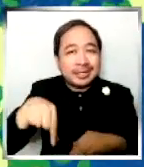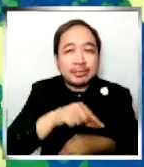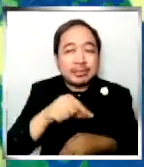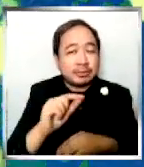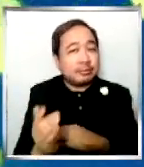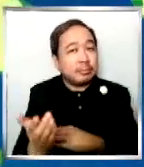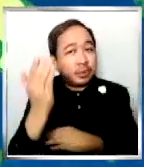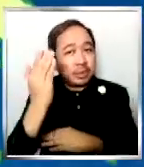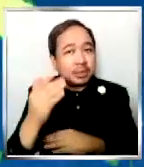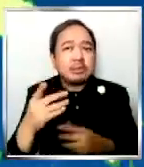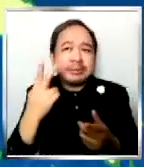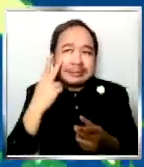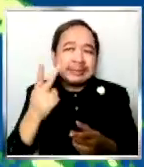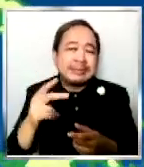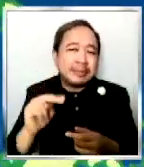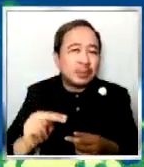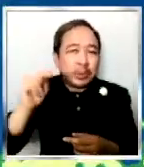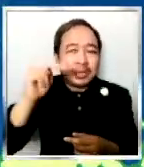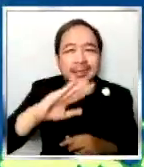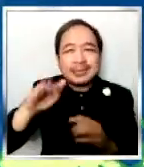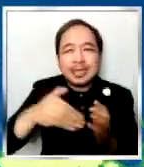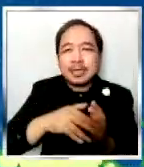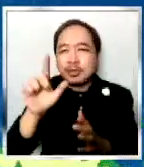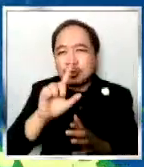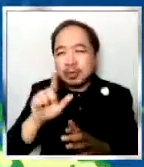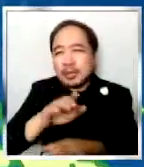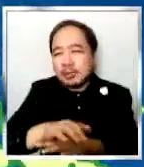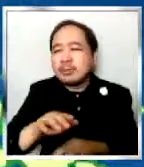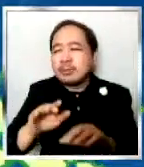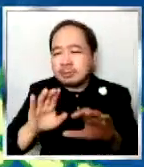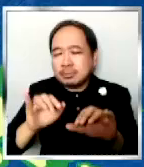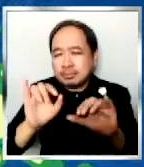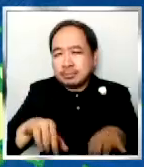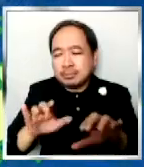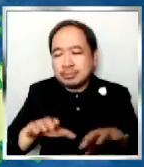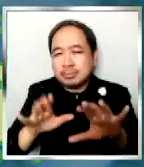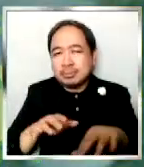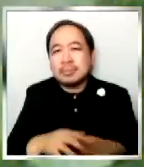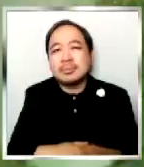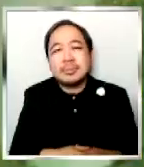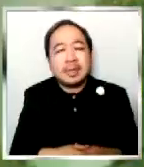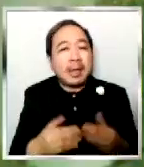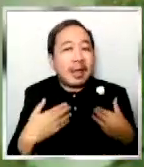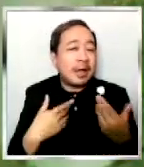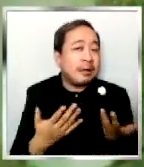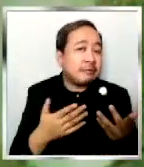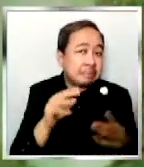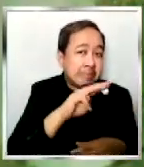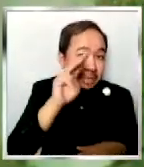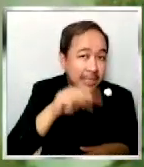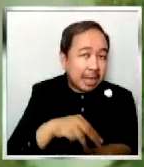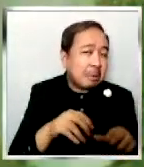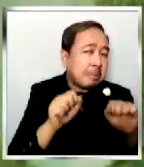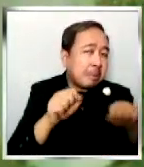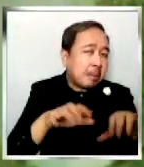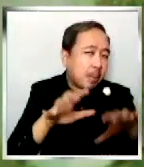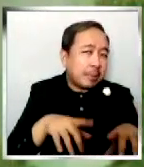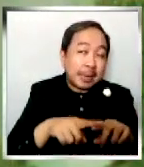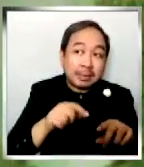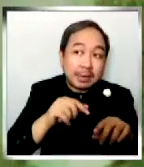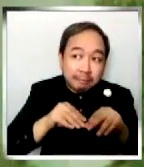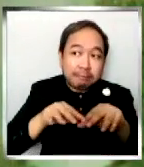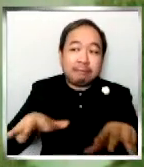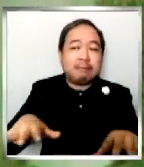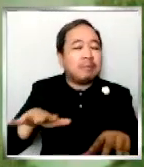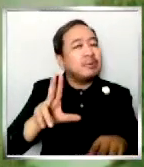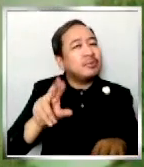at ilang lugar sa northern at central Luzon pagdating ng hapon. May tsansa rin ang ulan sa Metro Manila pero hindi naman malawakan. Ayon